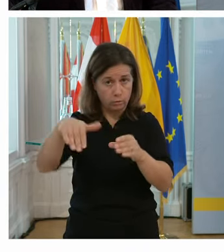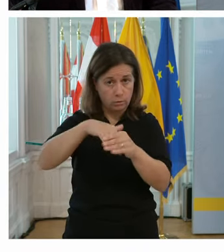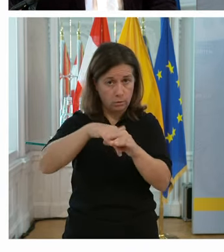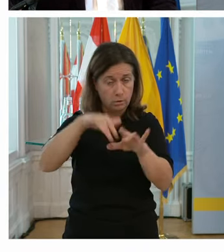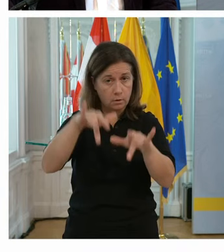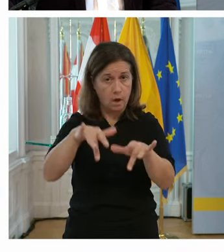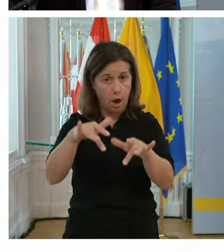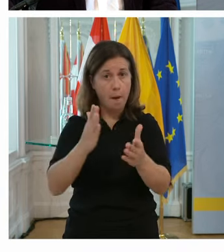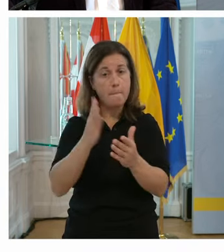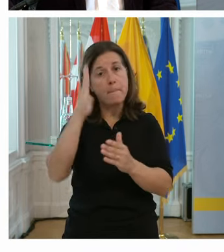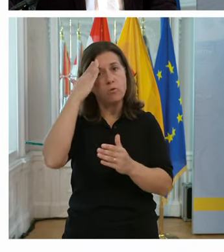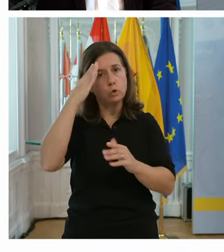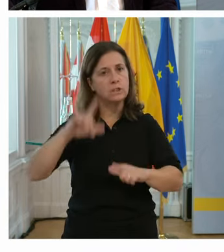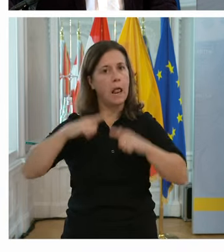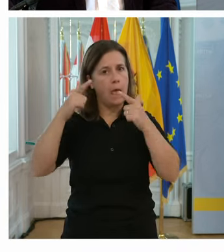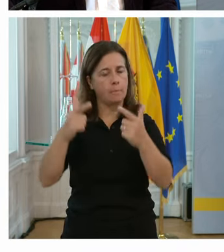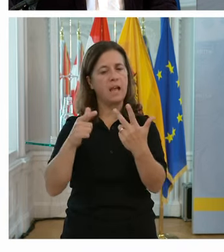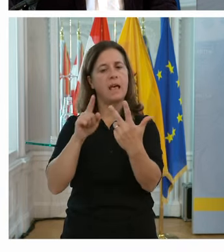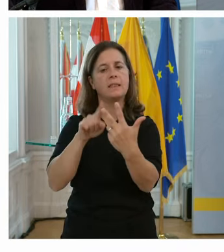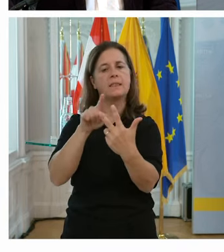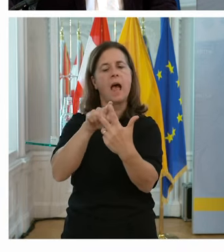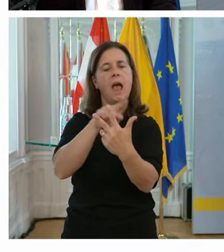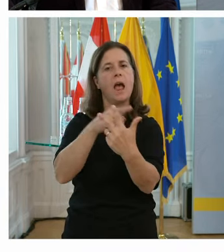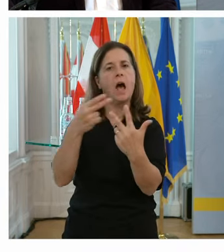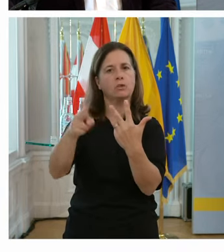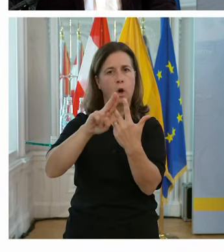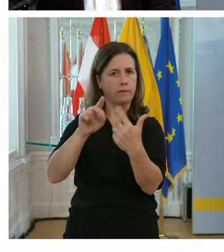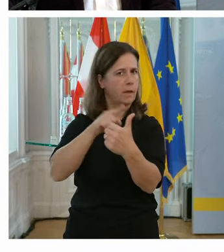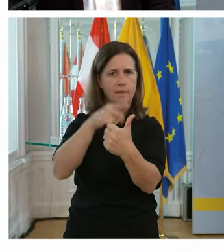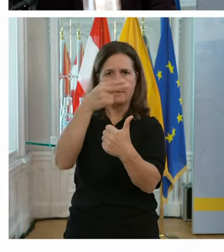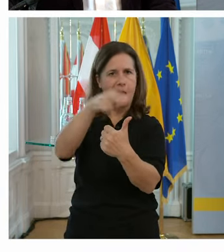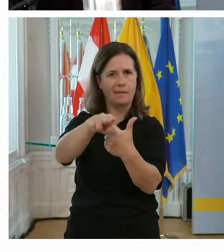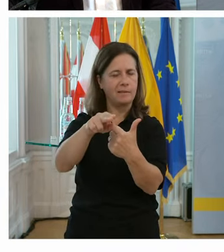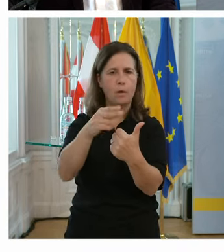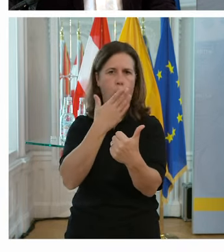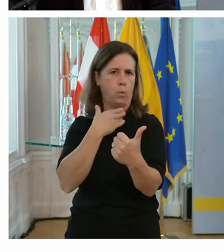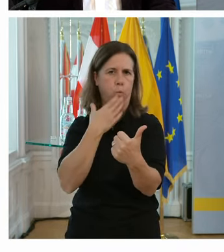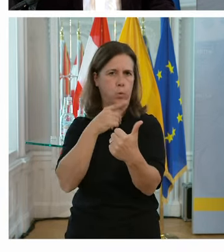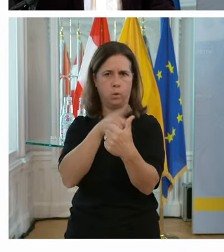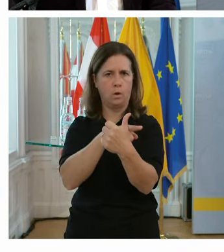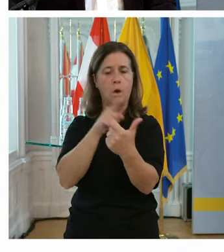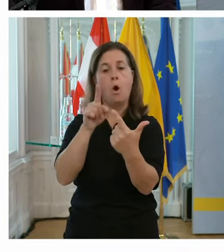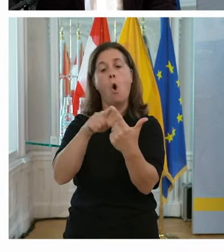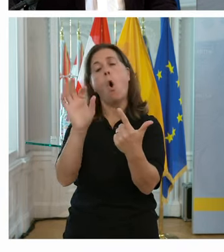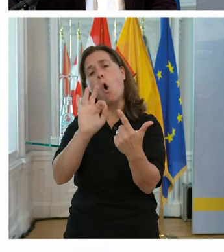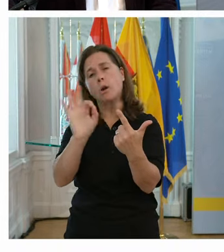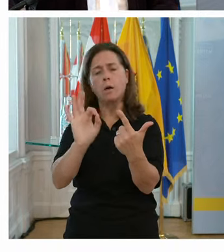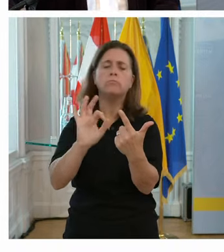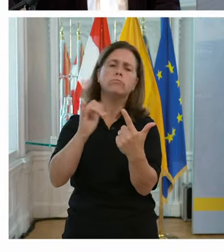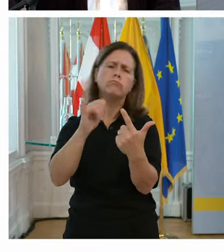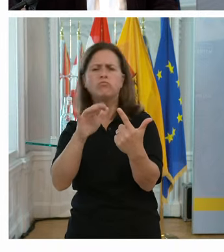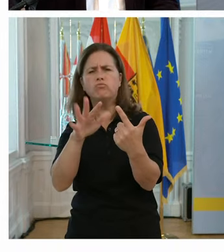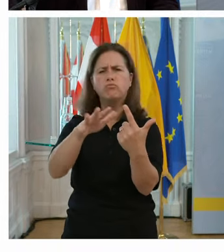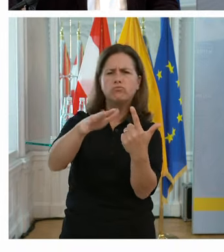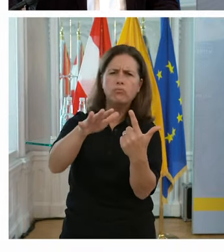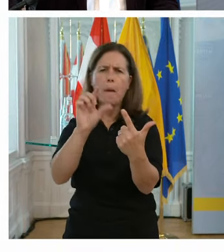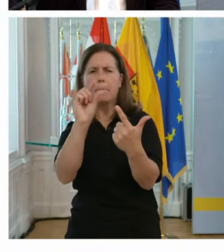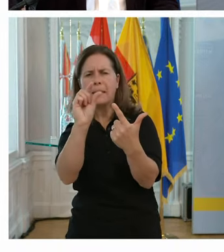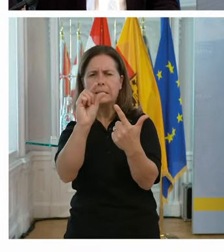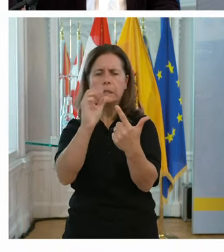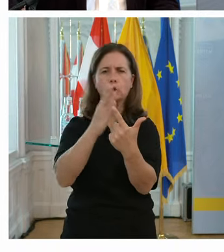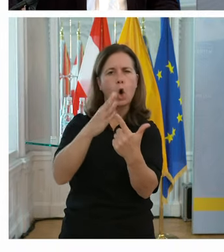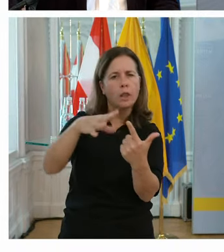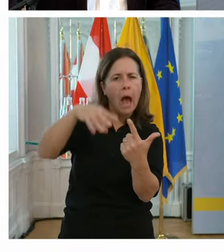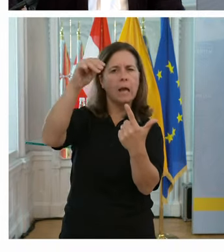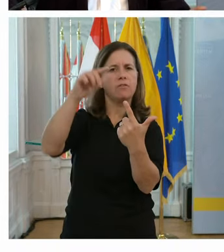bewusst gelebt? Und auch hier drei Antwortmöglichkeiten. Entweder Sie sagen, nein, eigentlich überhaupt noch nicht. Oder, naja, ein bisschen haben wir schon